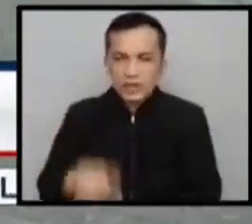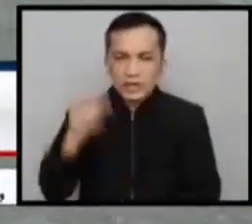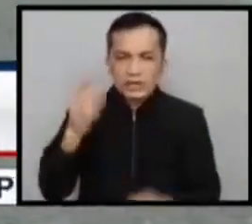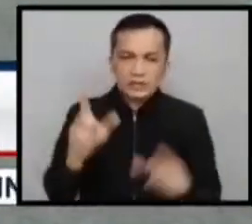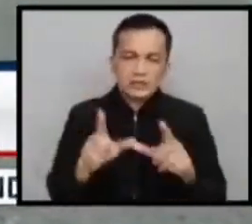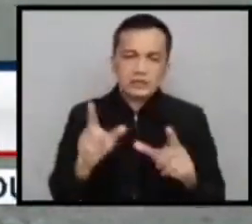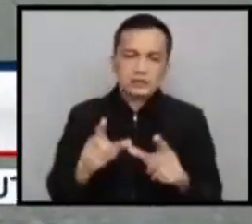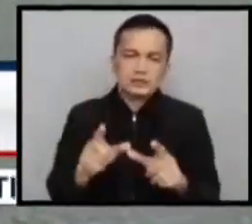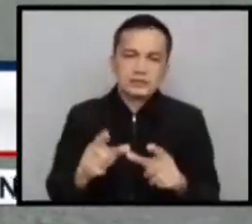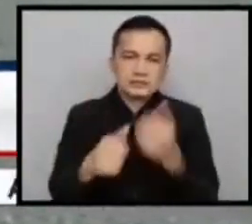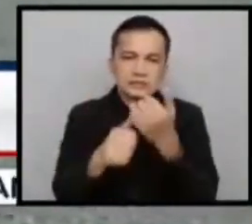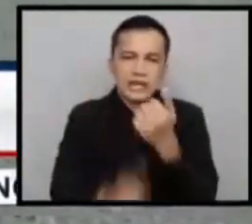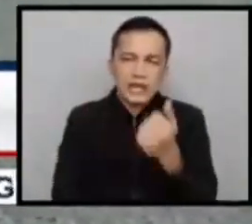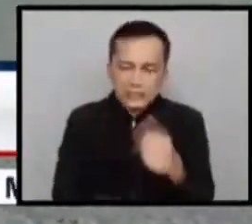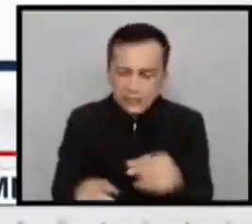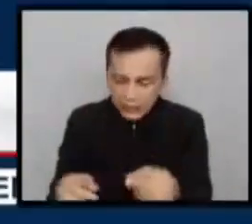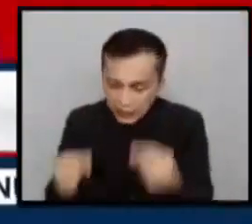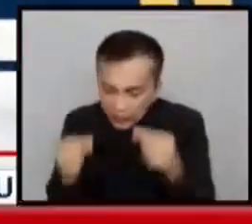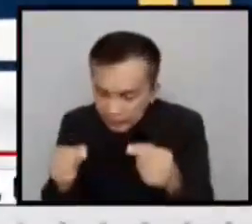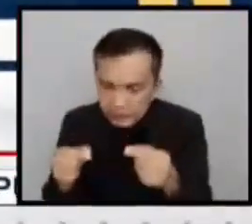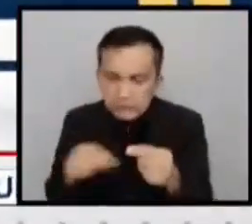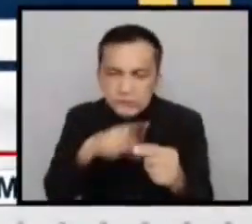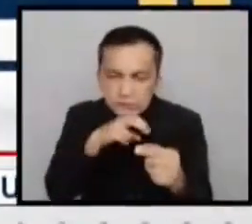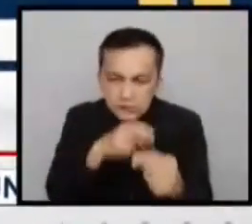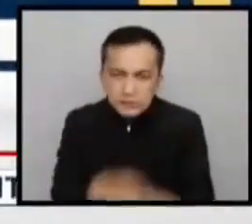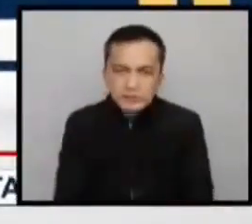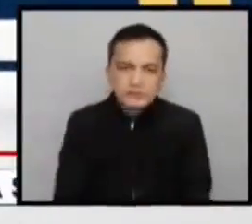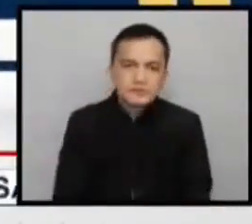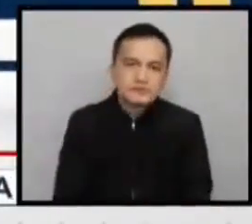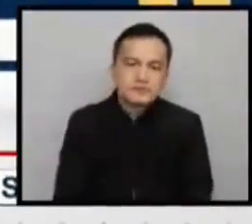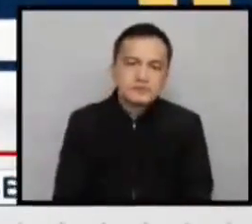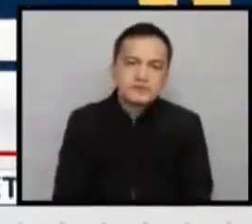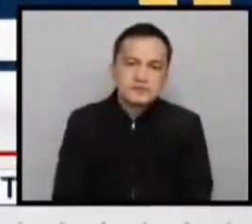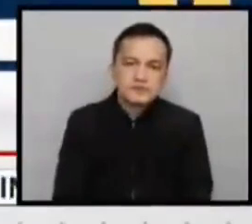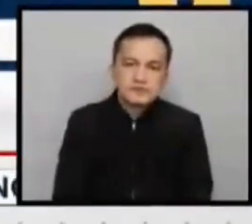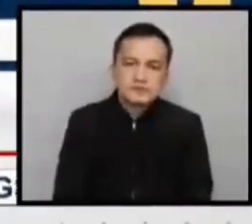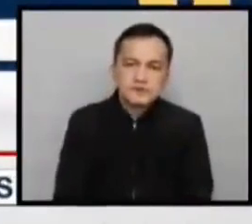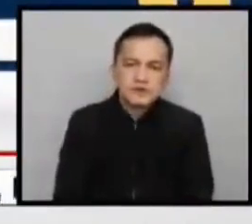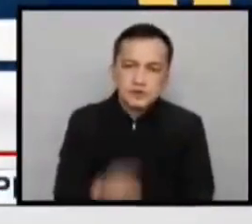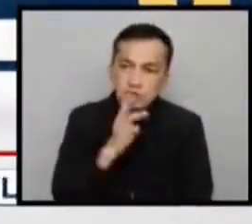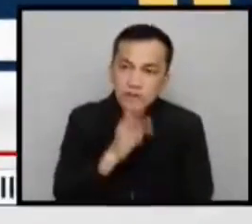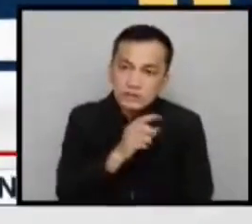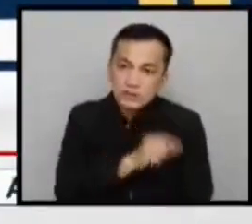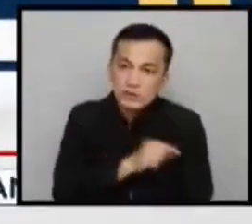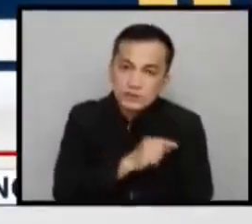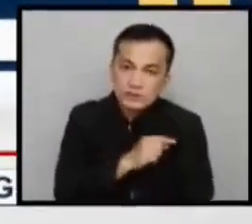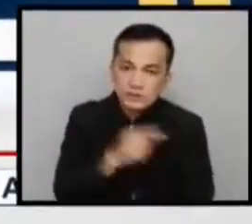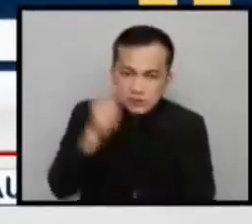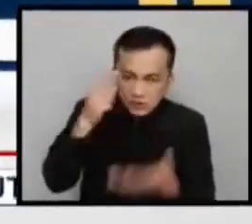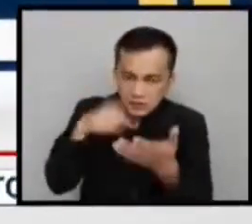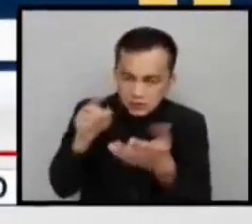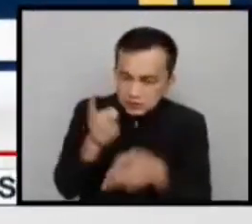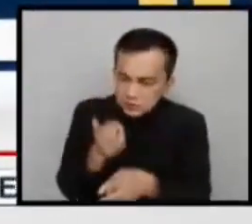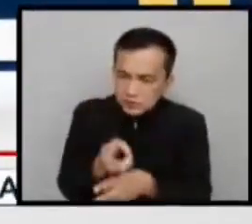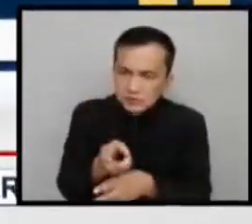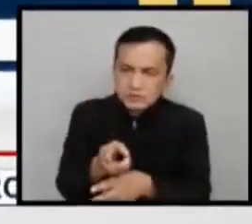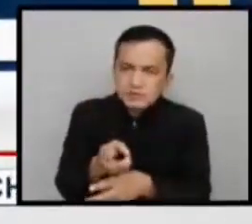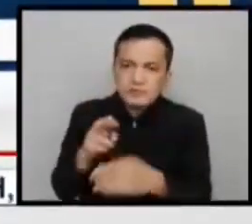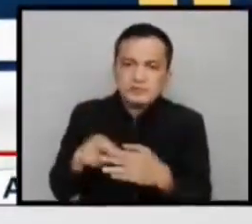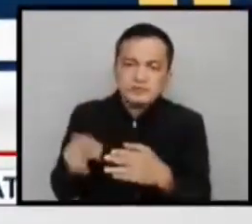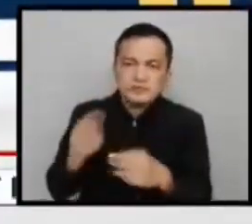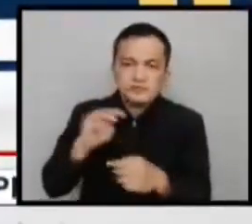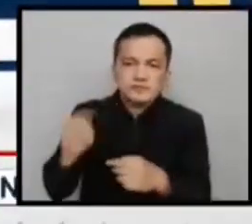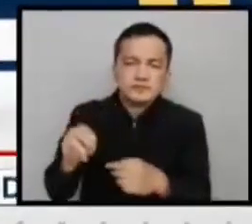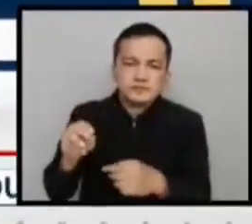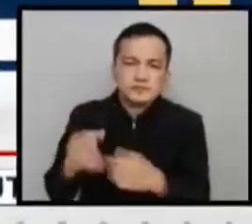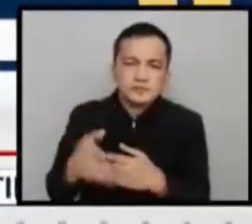fecal coliform bacteria sa tubig nito. Based on the latest water quality monitoring results in Manila Bay,